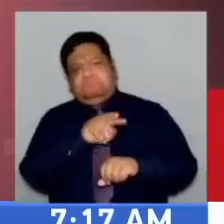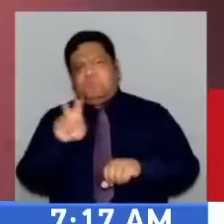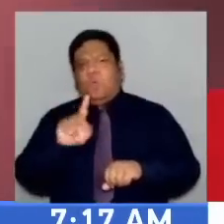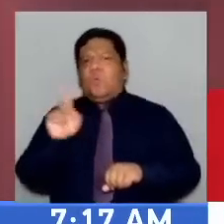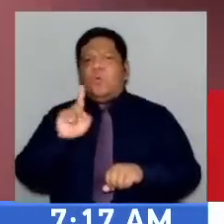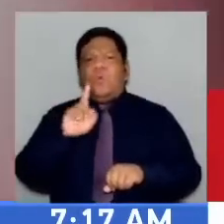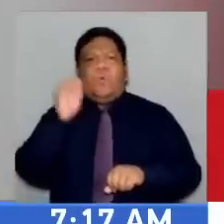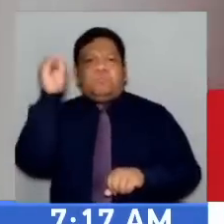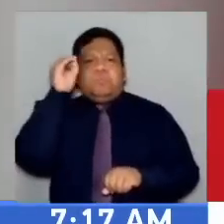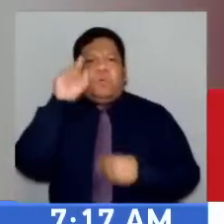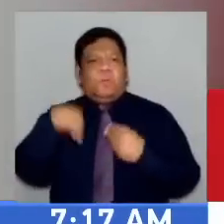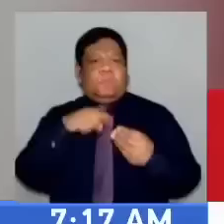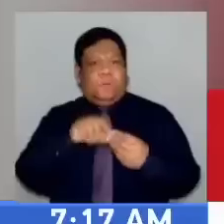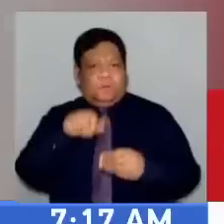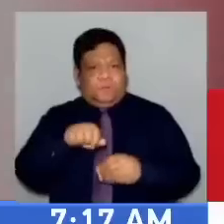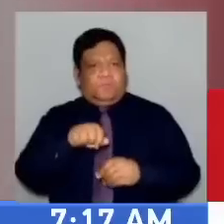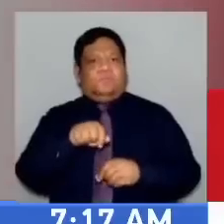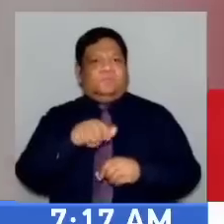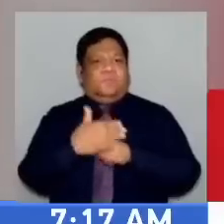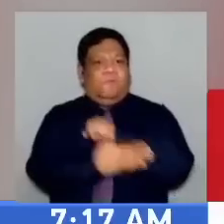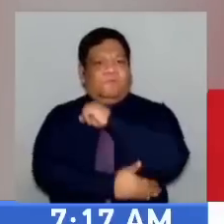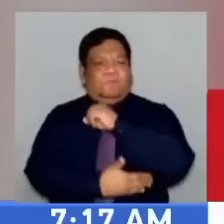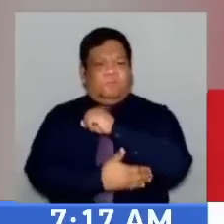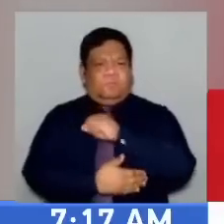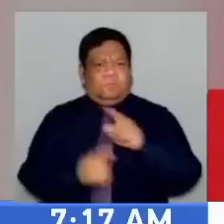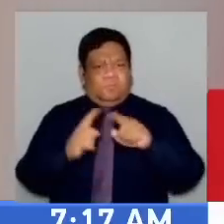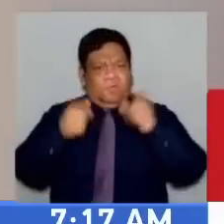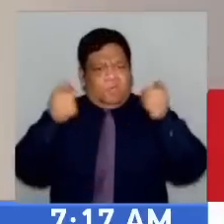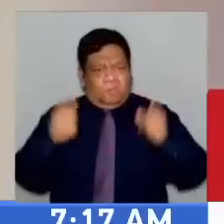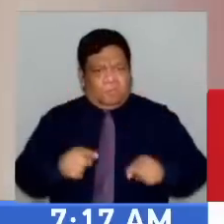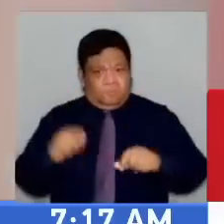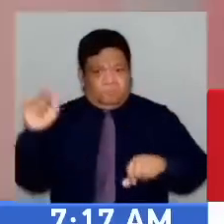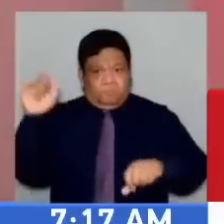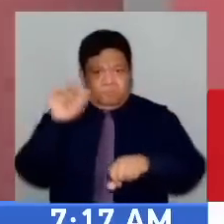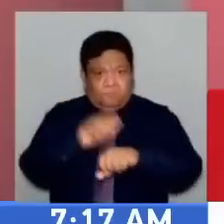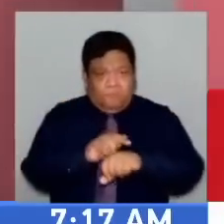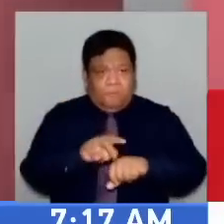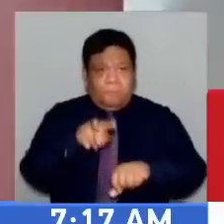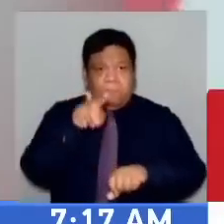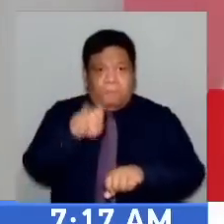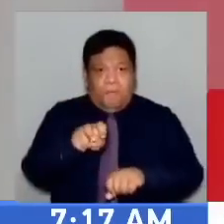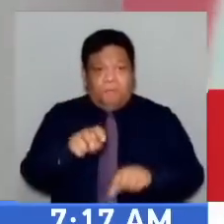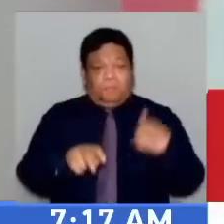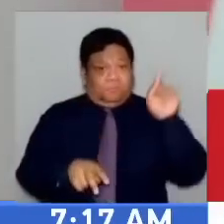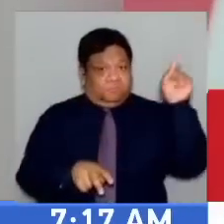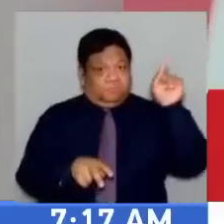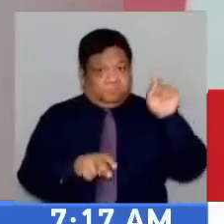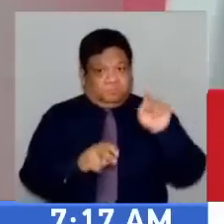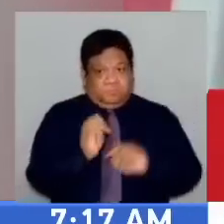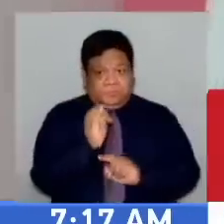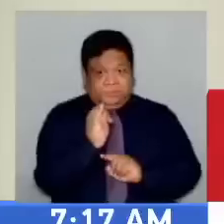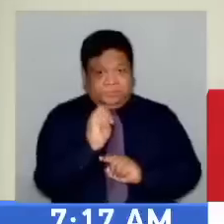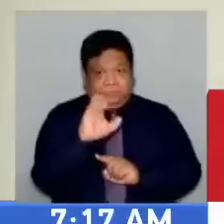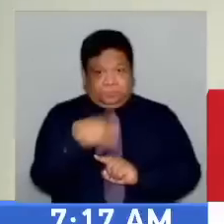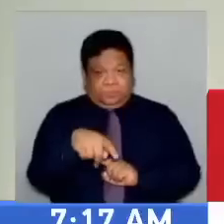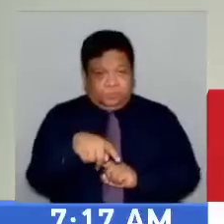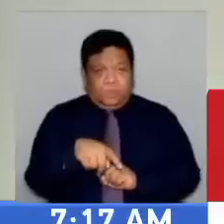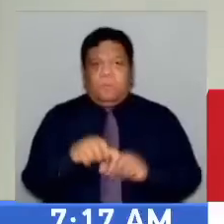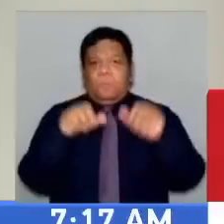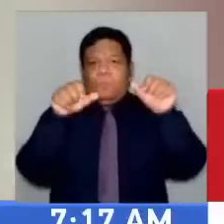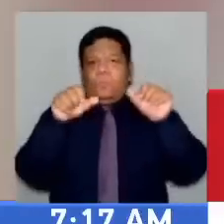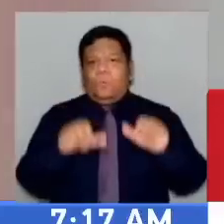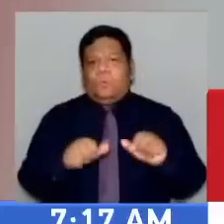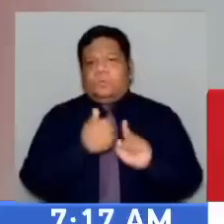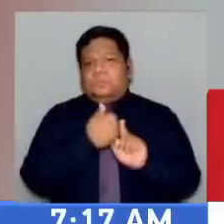pinuntahan ay ganito ang iyong makita? Viral sa social media ang cellphone video na ito na ipinost ng isang Thai. Makikita ang